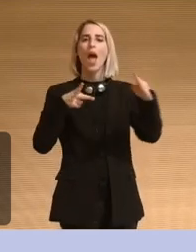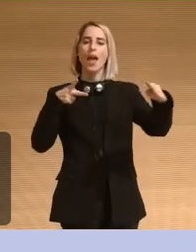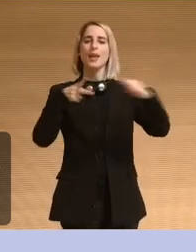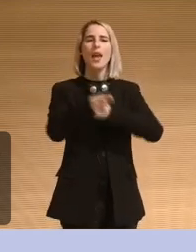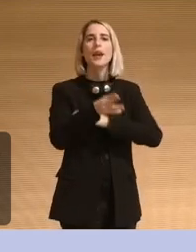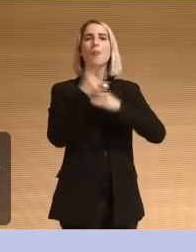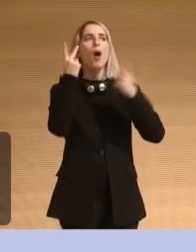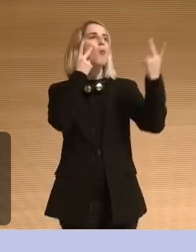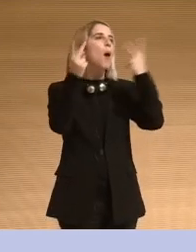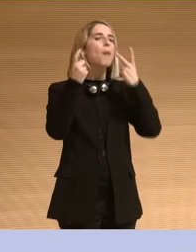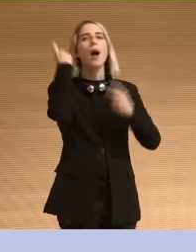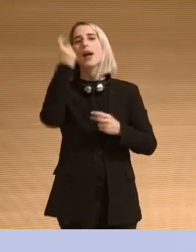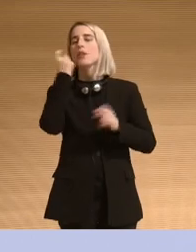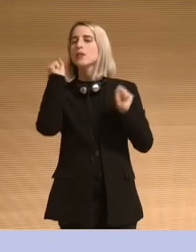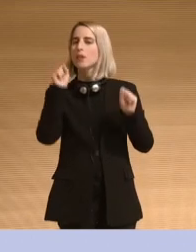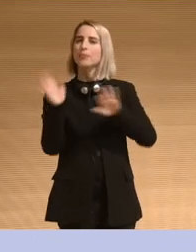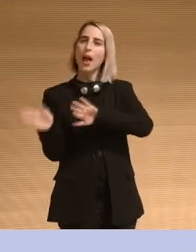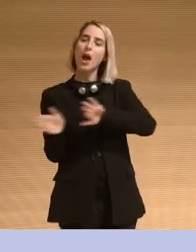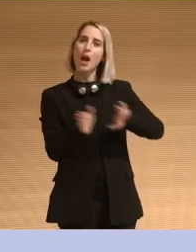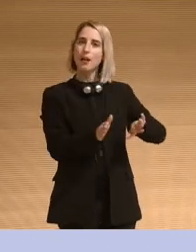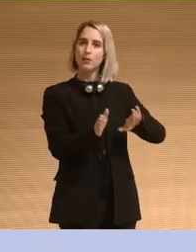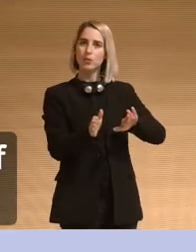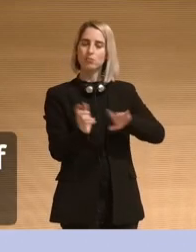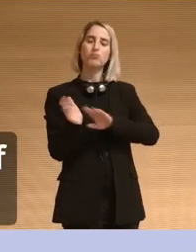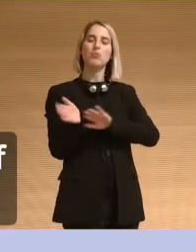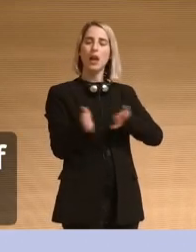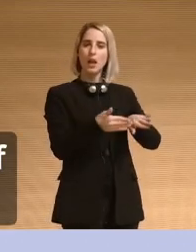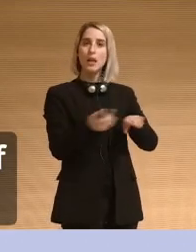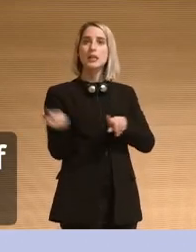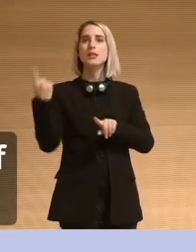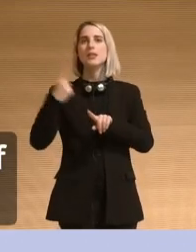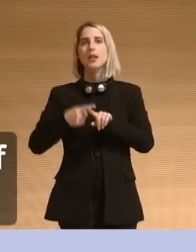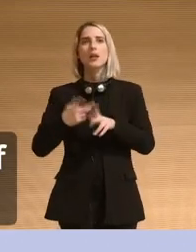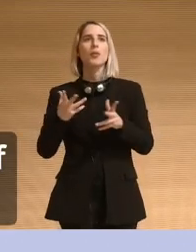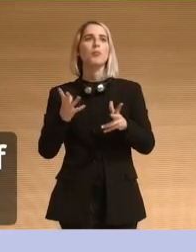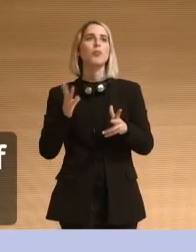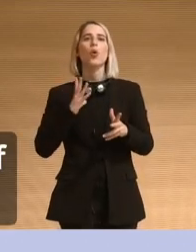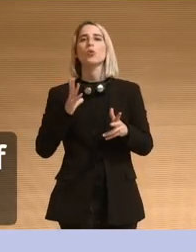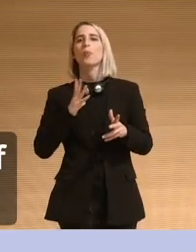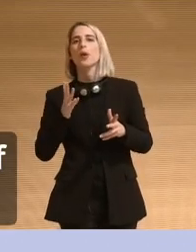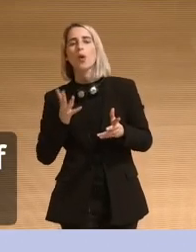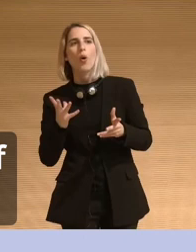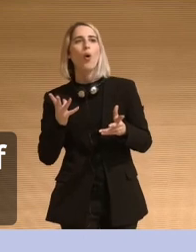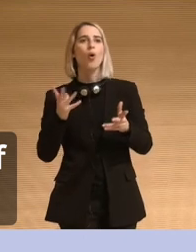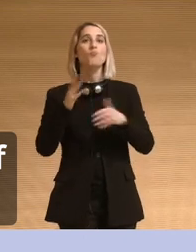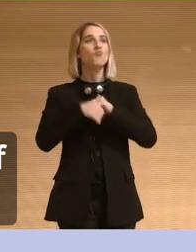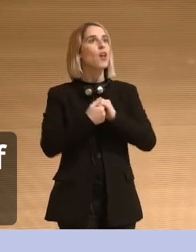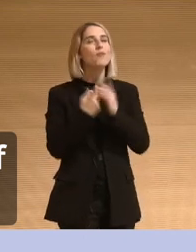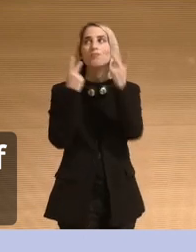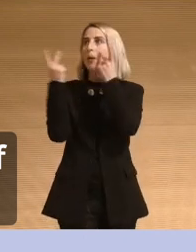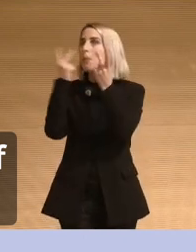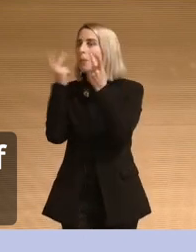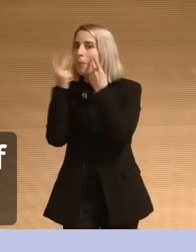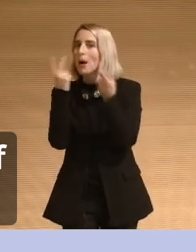βλέπουν τις εκθέσεις κατά μέρος, και αφήνω και το ειδικευμένο, ας πούμε, προσωπικό, το οποίο μπορεί να έχει ενδιαφέροντα για τέτοιου